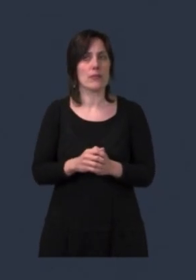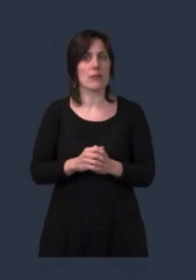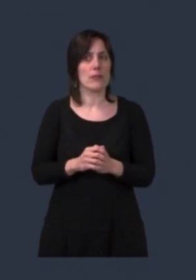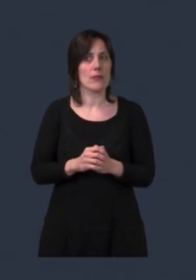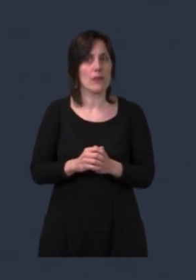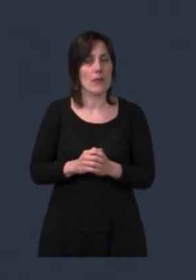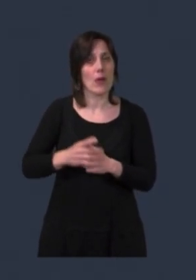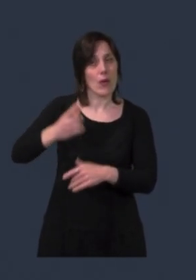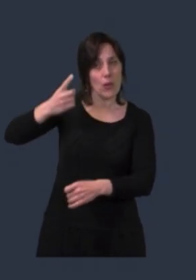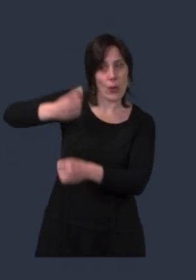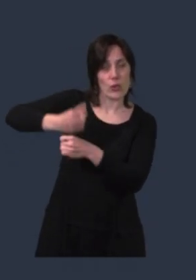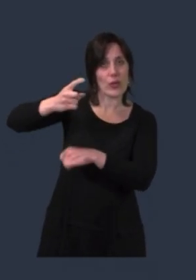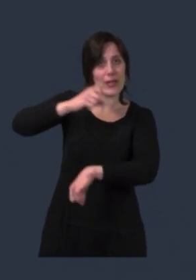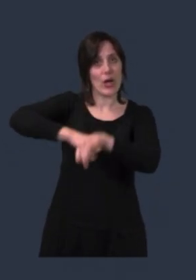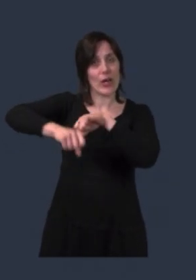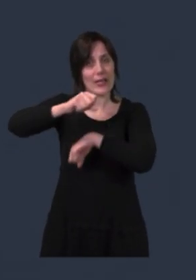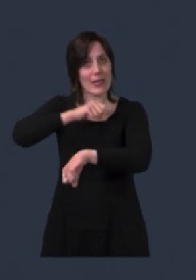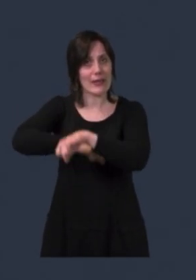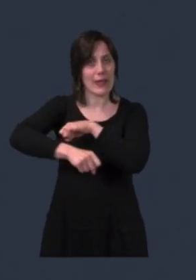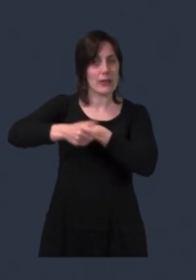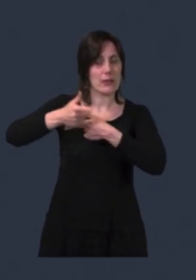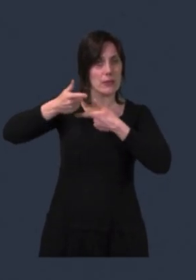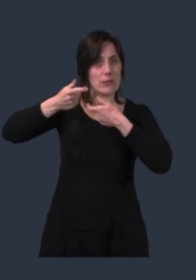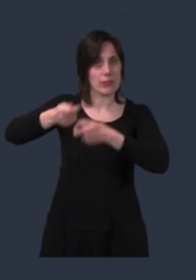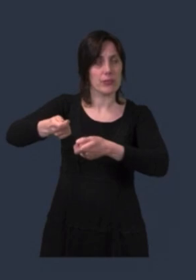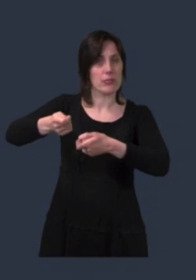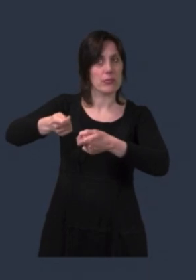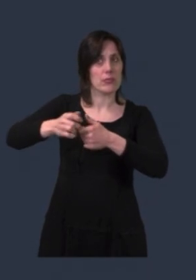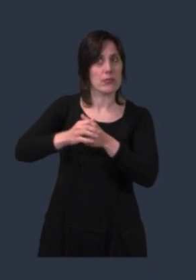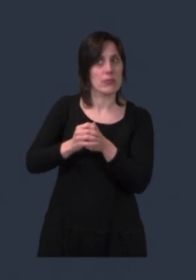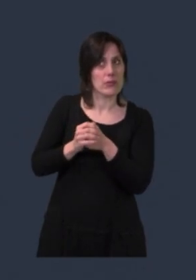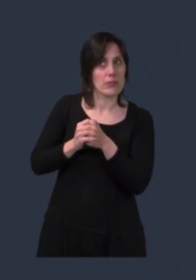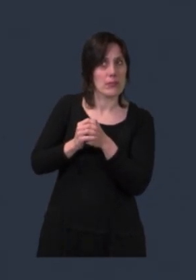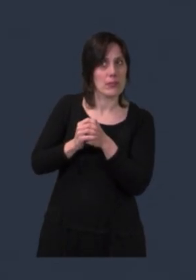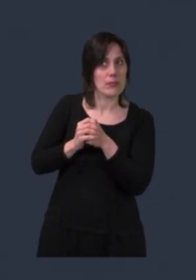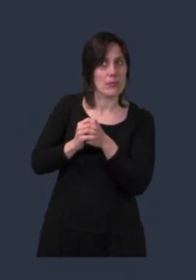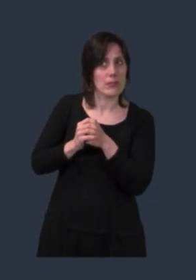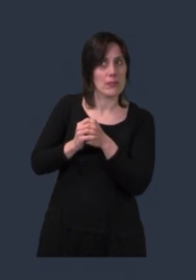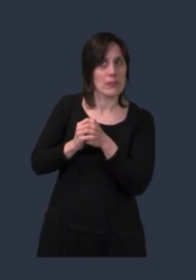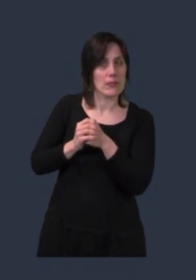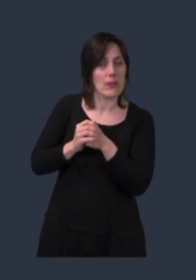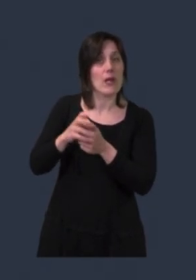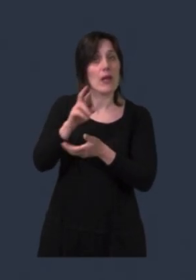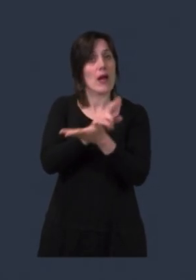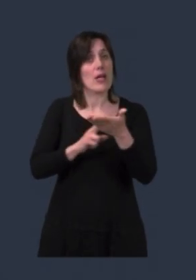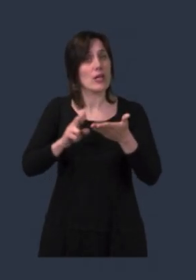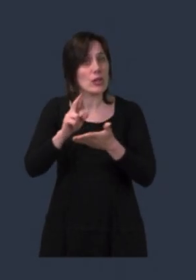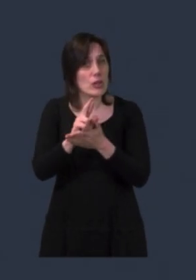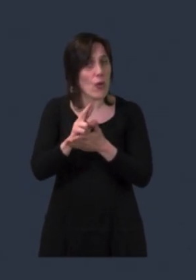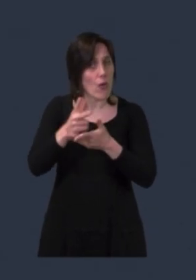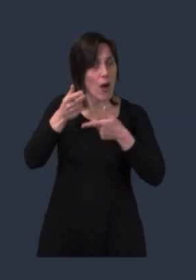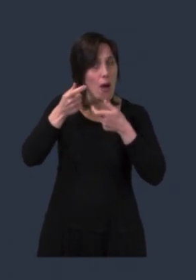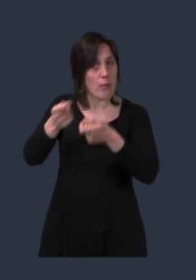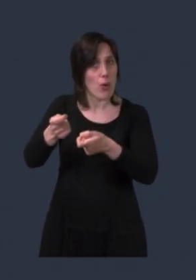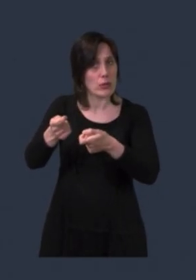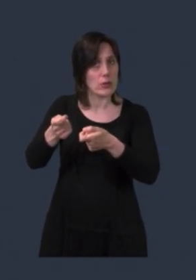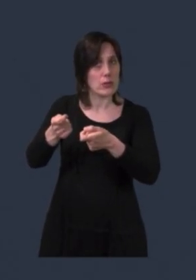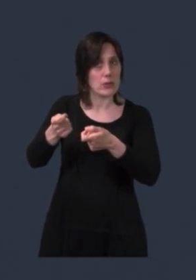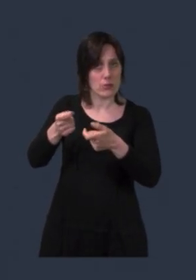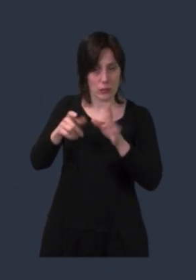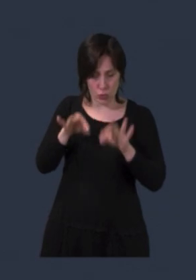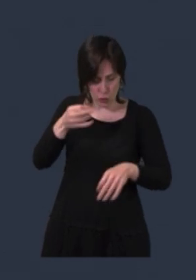autorité organisatrice de mobilité sur le ressort territorial des intercommunalités. Et pour ce faire, la région semble vouloir imposer ses choix aux communautés